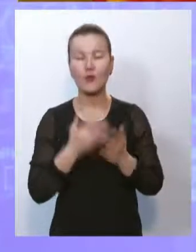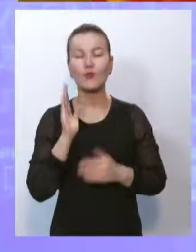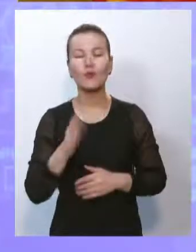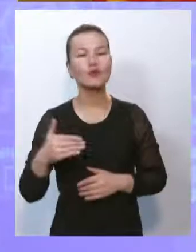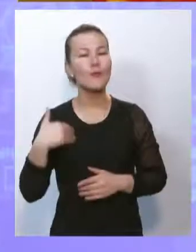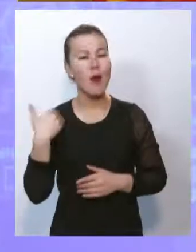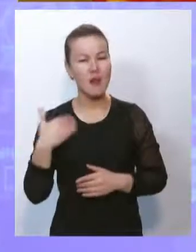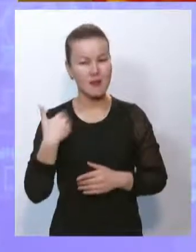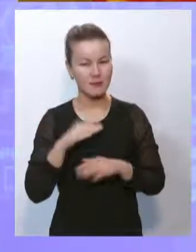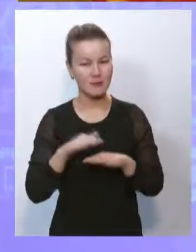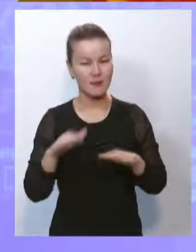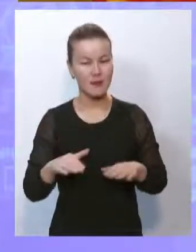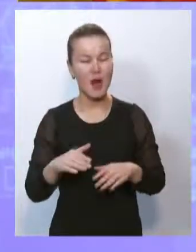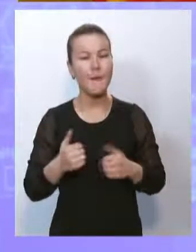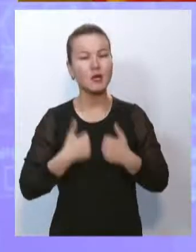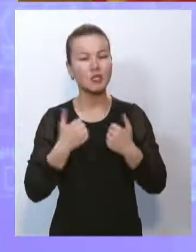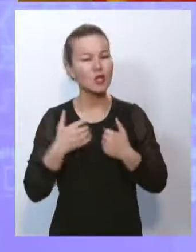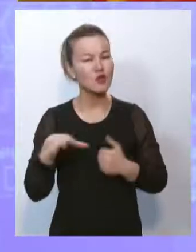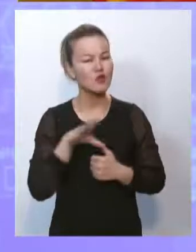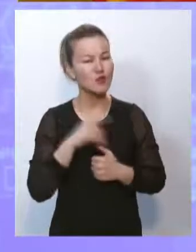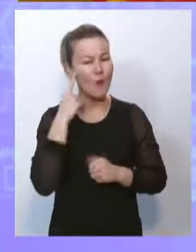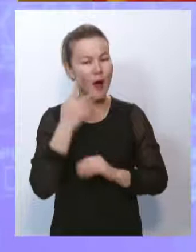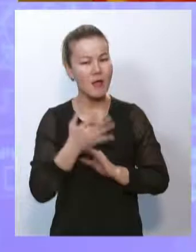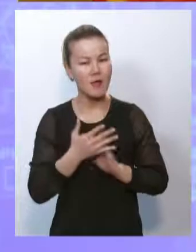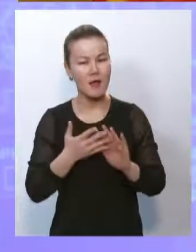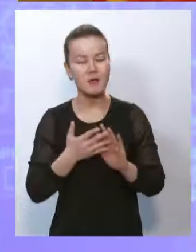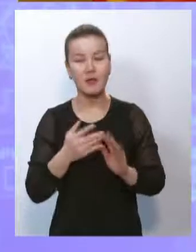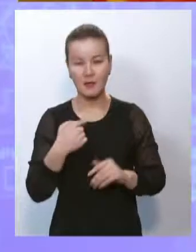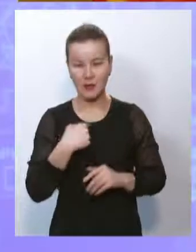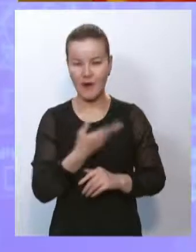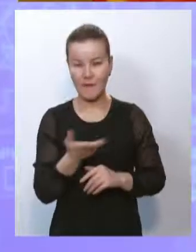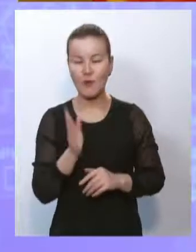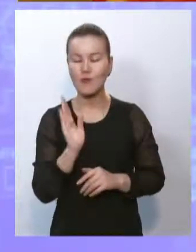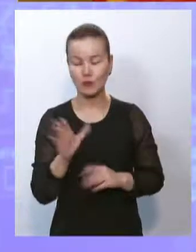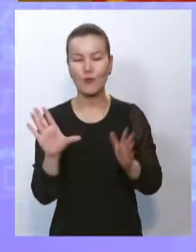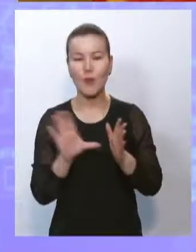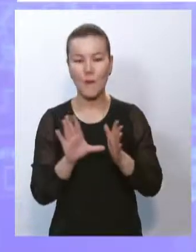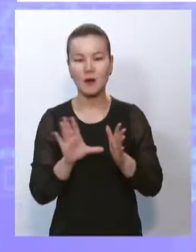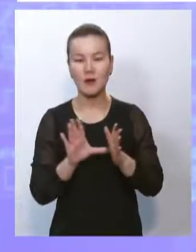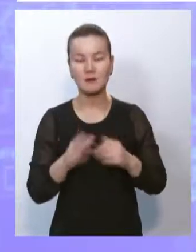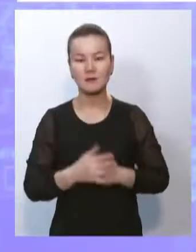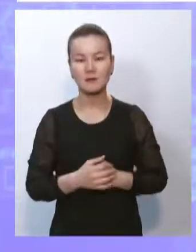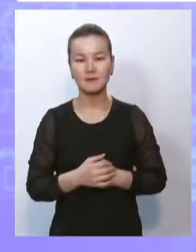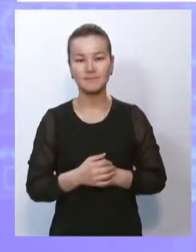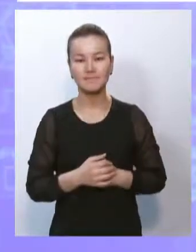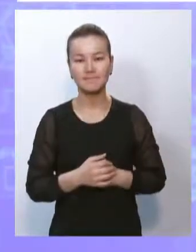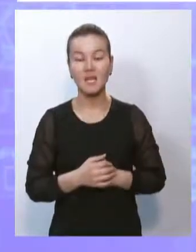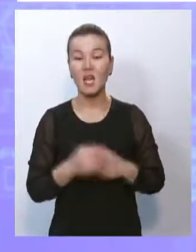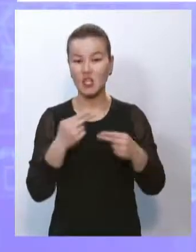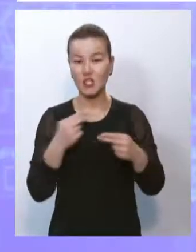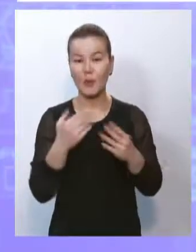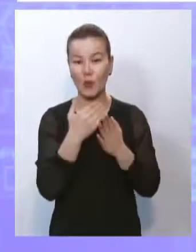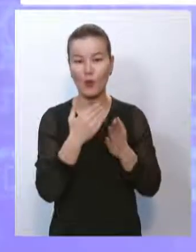впрок постарайтесь все понять вам я буду помогать тема